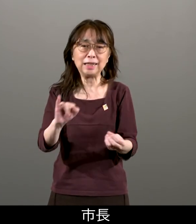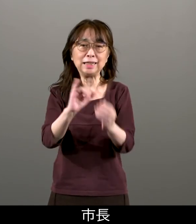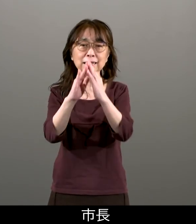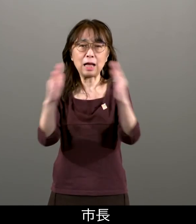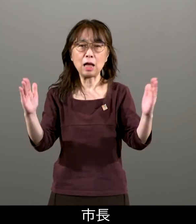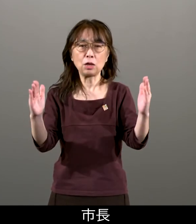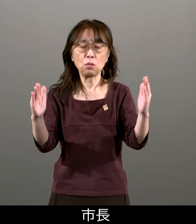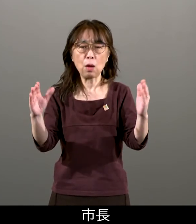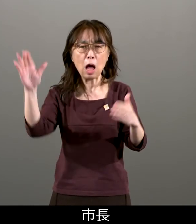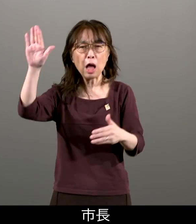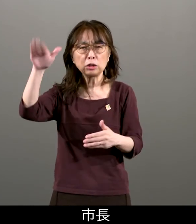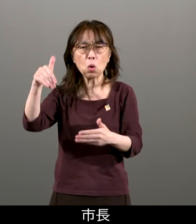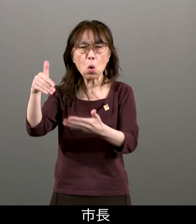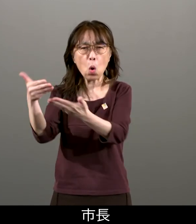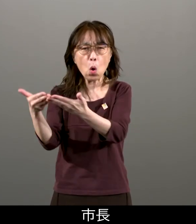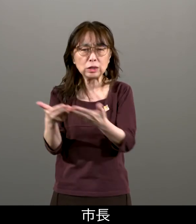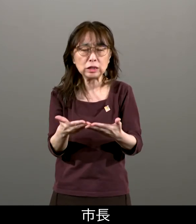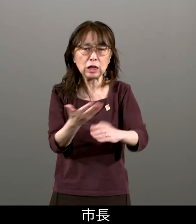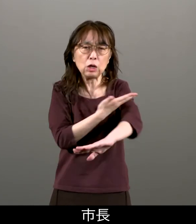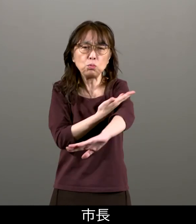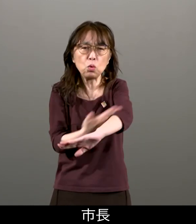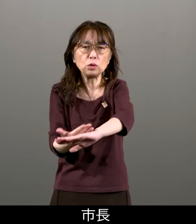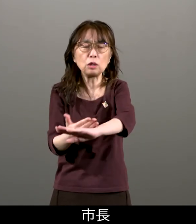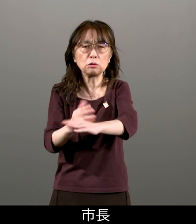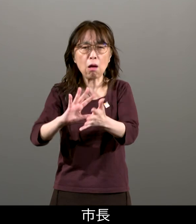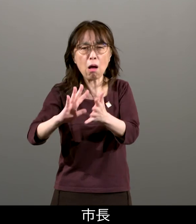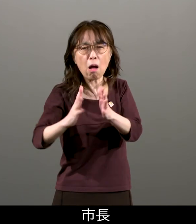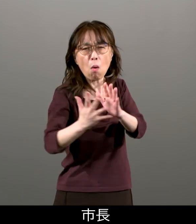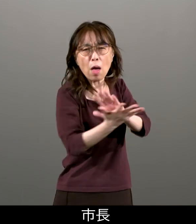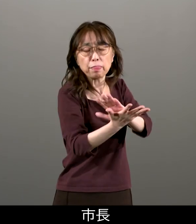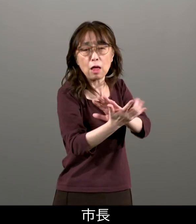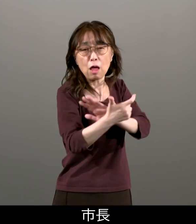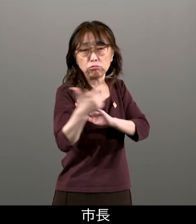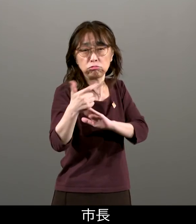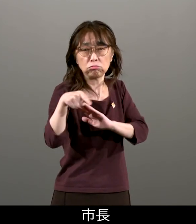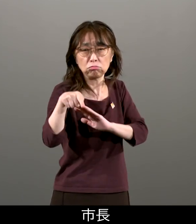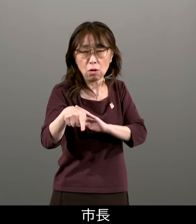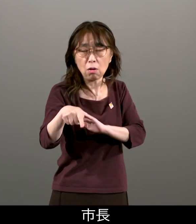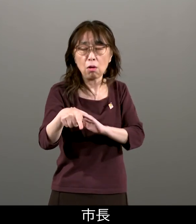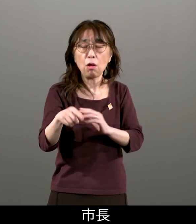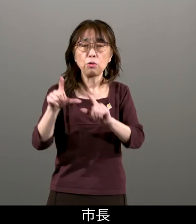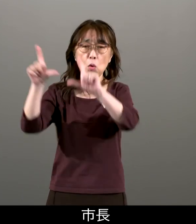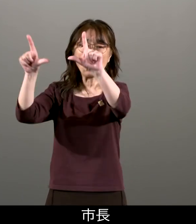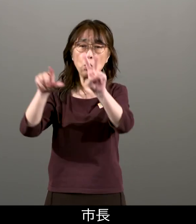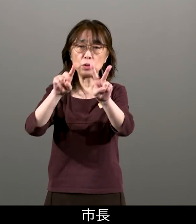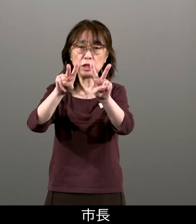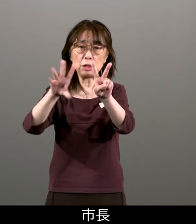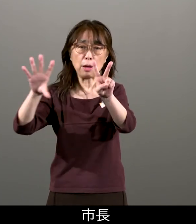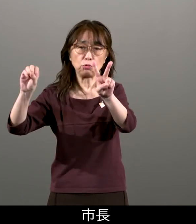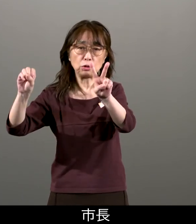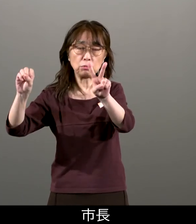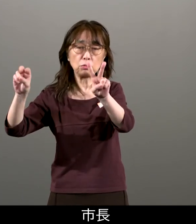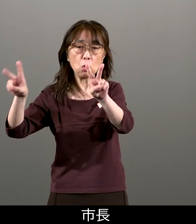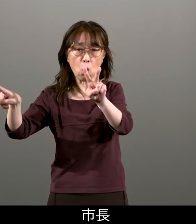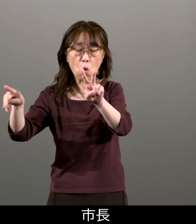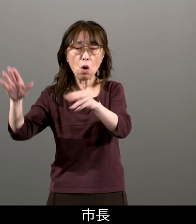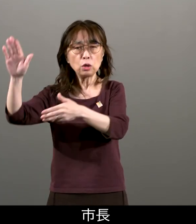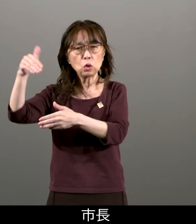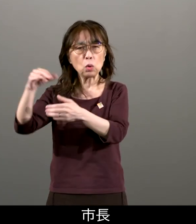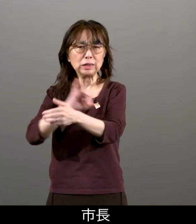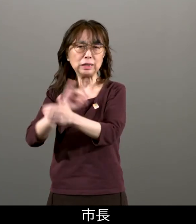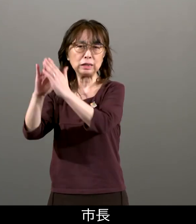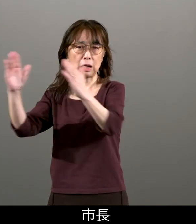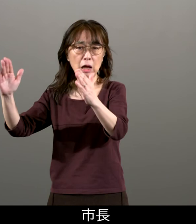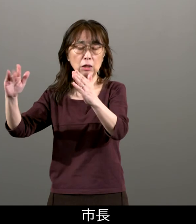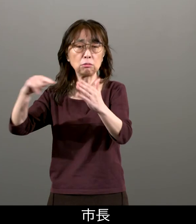致プロセスが大きく変わっておりますので、東京2020の招致委員会とは大き